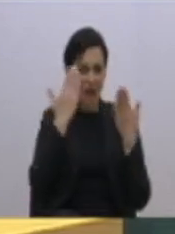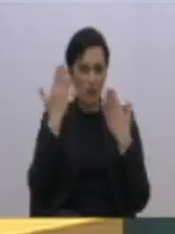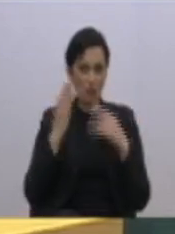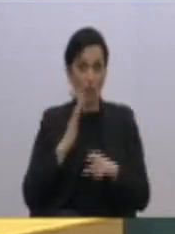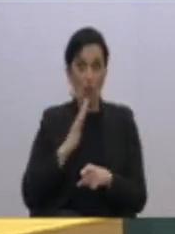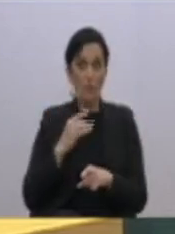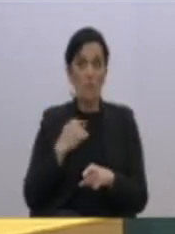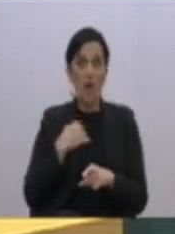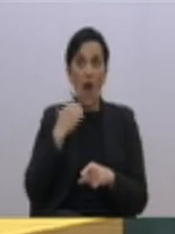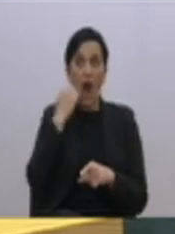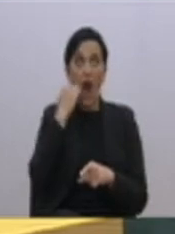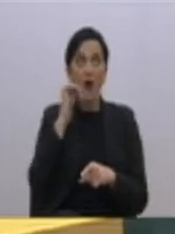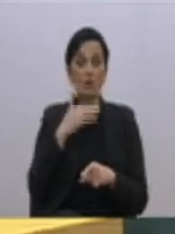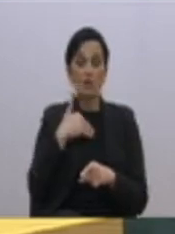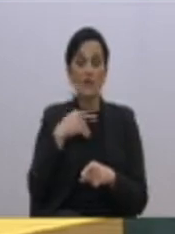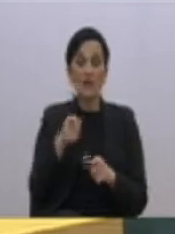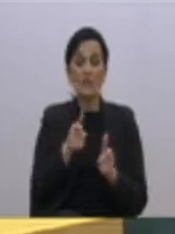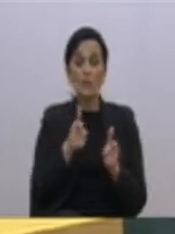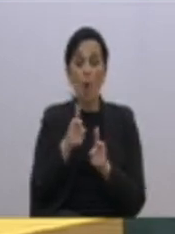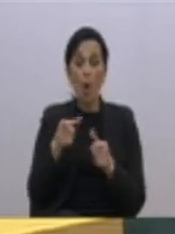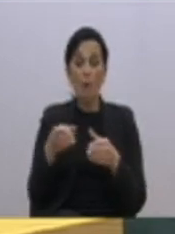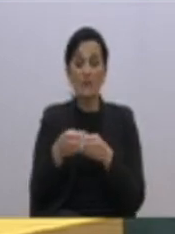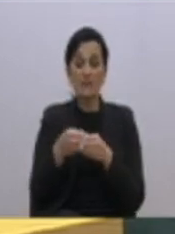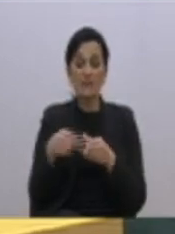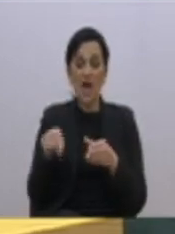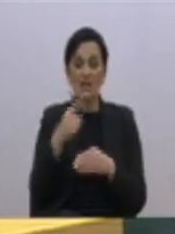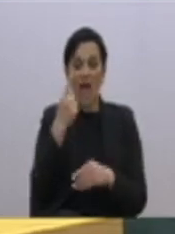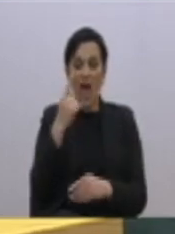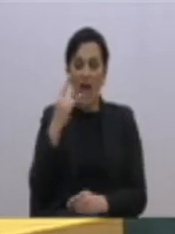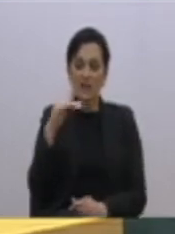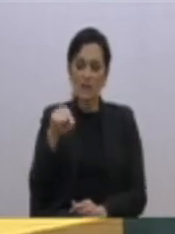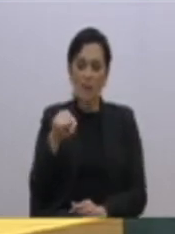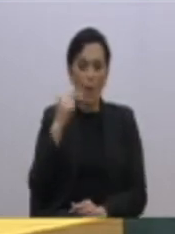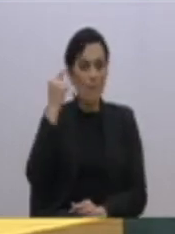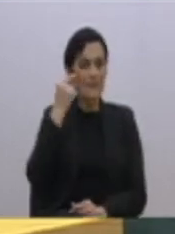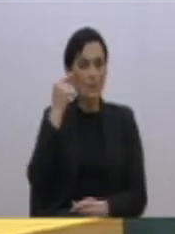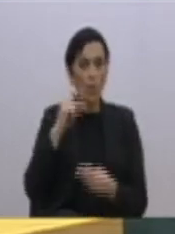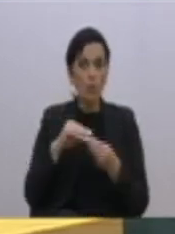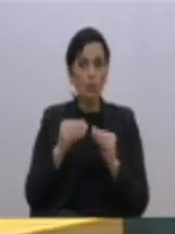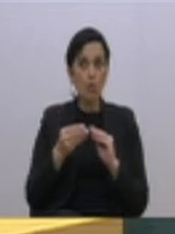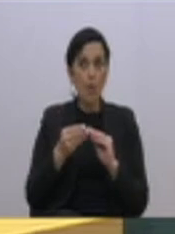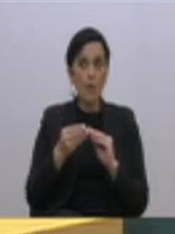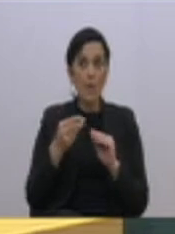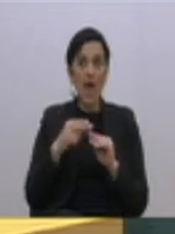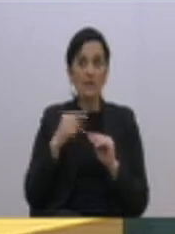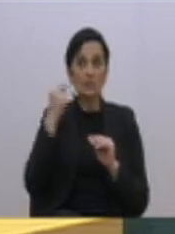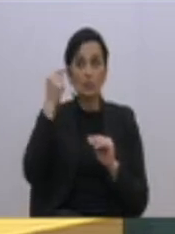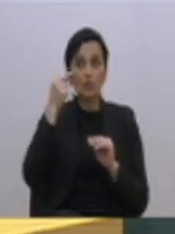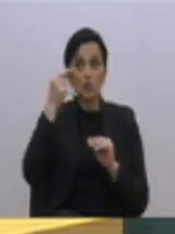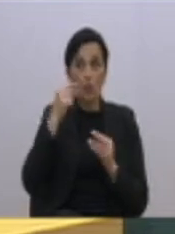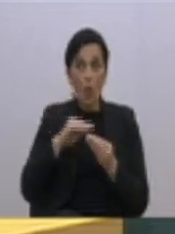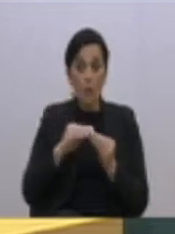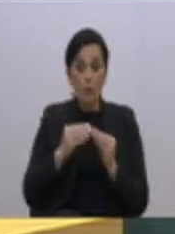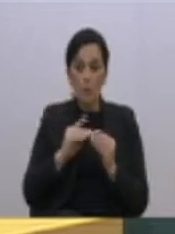მე არ მახსოვს, რომ ჩვენ ფრესკულში ერთ ბავშვს მაინც ჰქონოდა ფსიქოლოგიური პრობლემა. Ანუ ეს ფსიქოლოგიური პრობლემები თუ